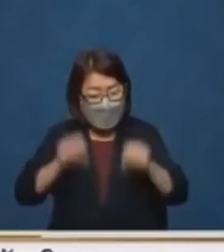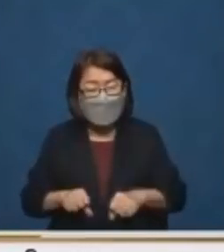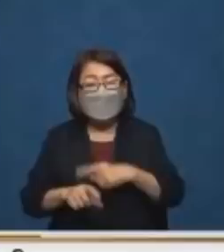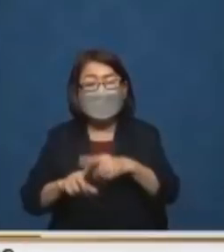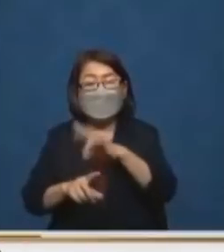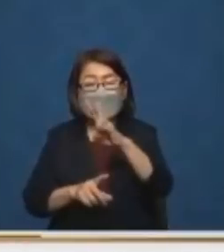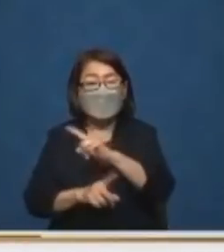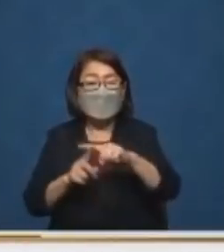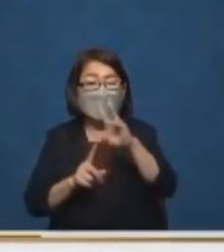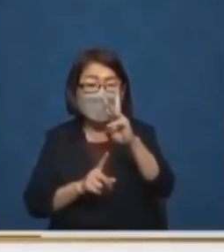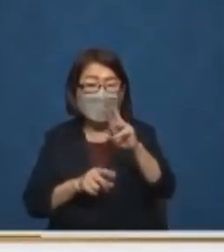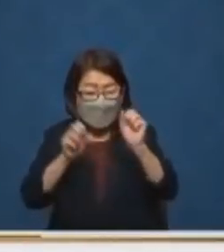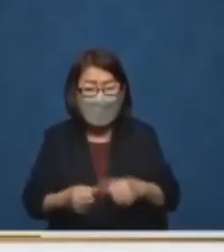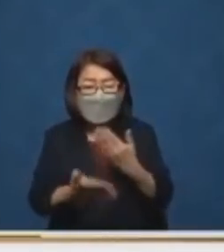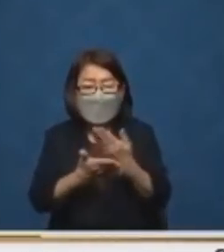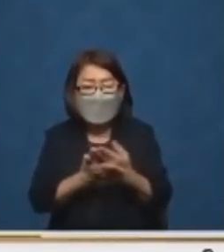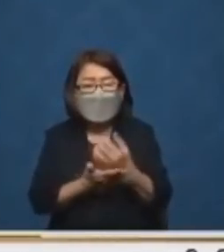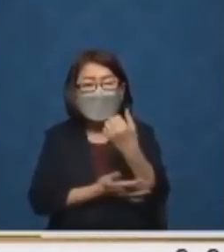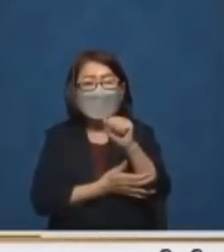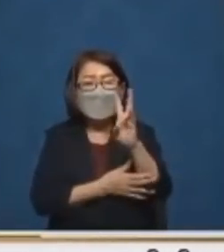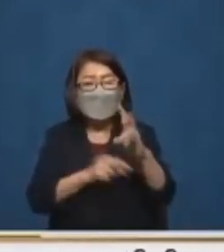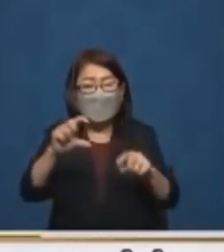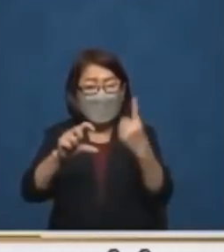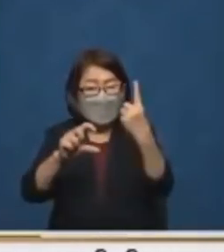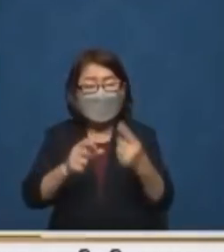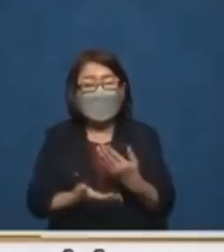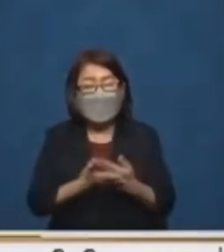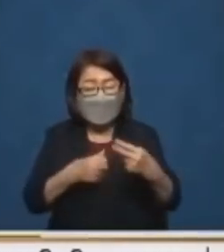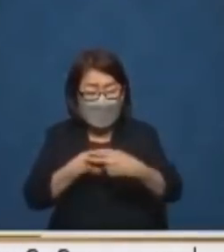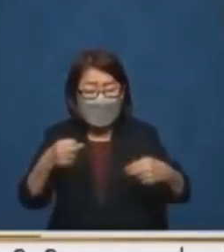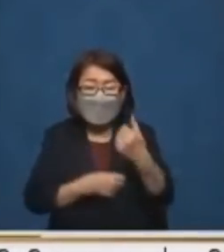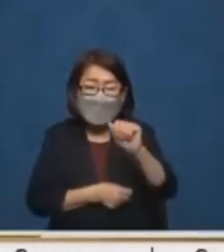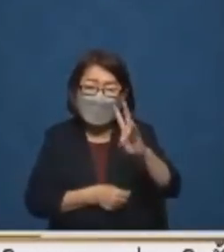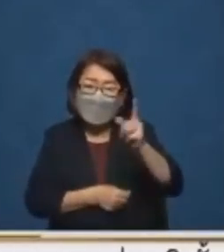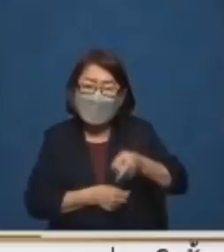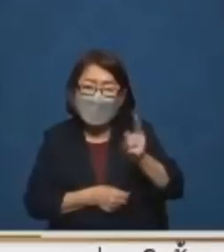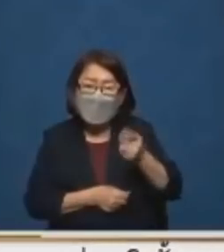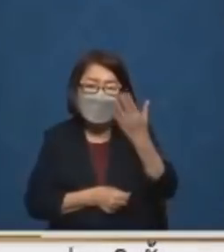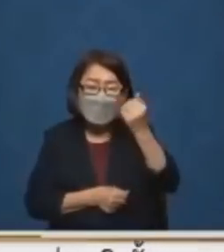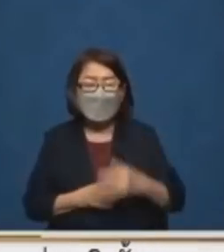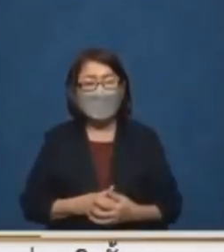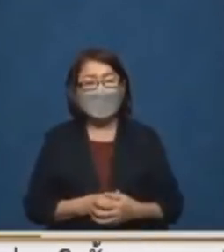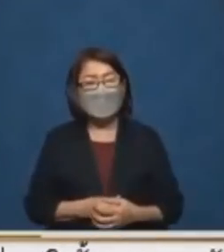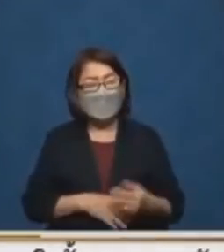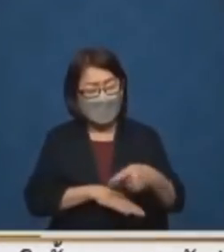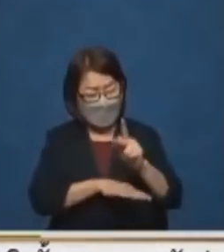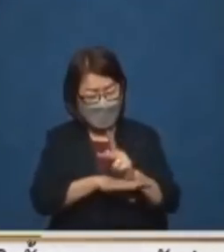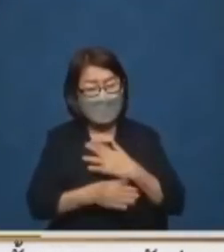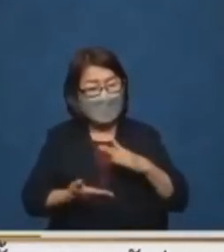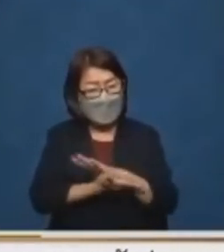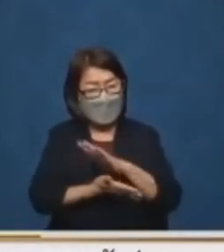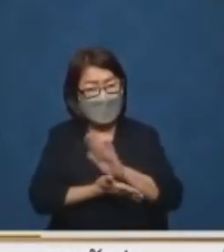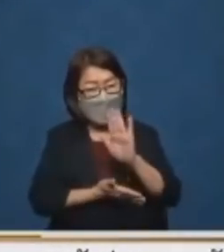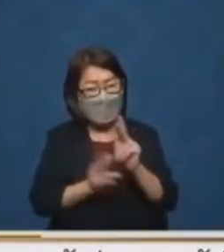ตัดาคมยังอนุมัติที่ราคา 17 เหีนดอลลาสารัดธรทานครับ เอกสารของขนักกรม